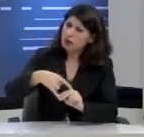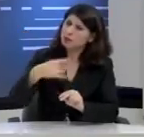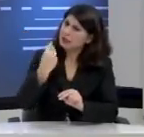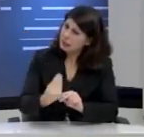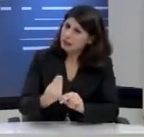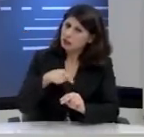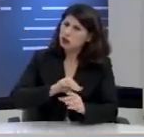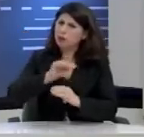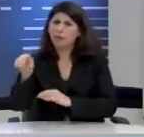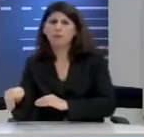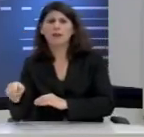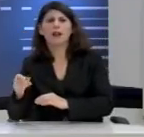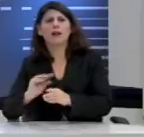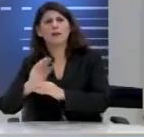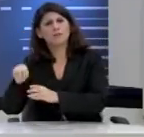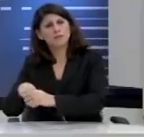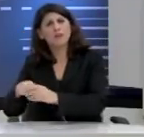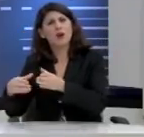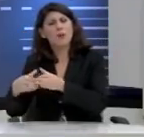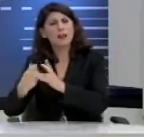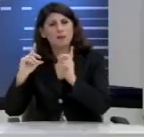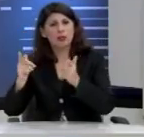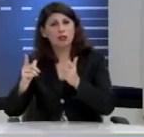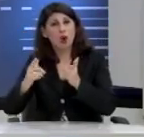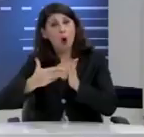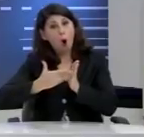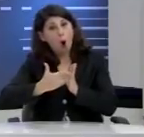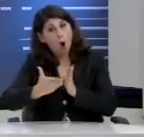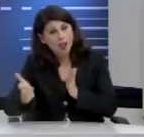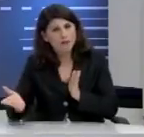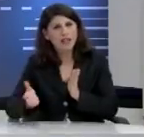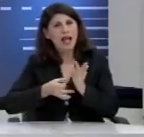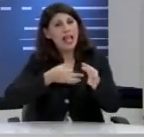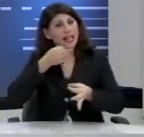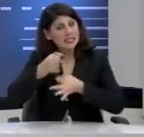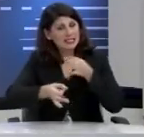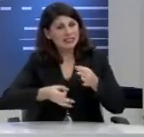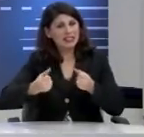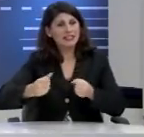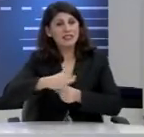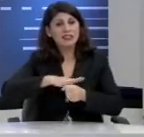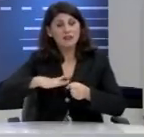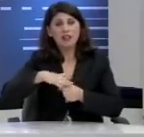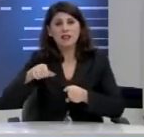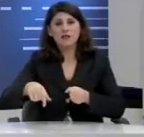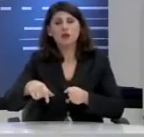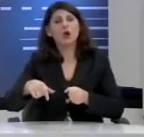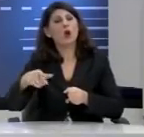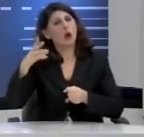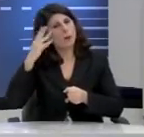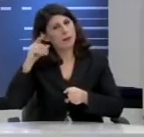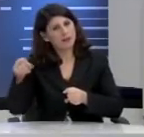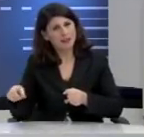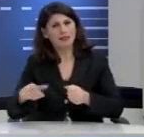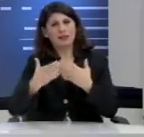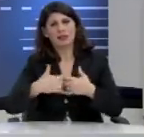είναι καλές. Όλα αυτά τα εξηγείτε στη βάση αυτού που έχετε εσείς μάθει να